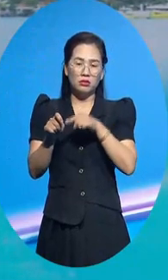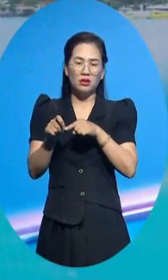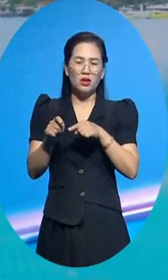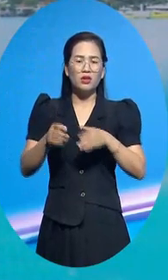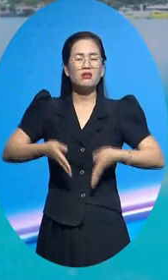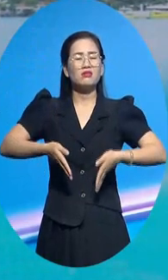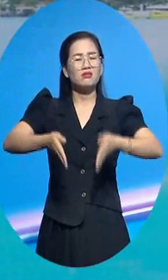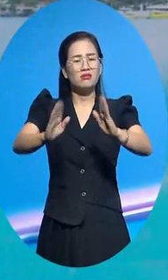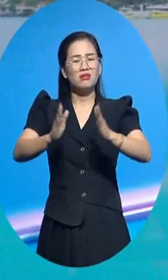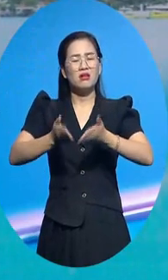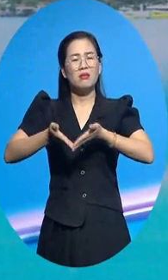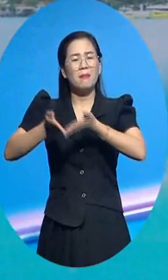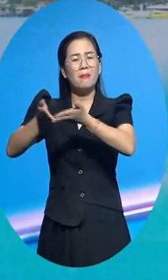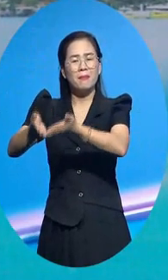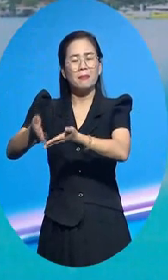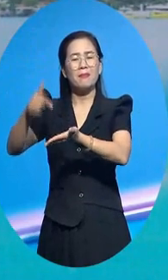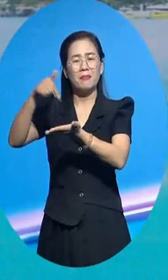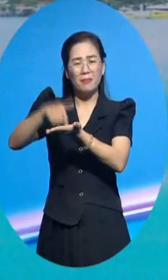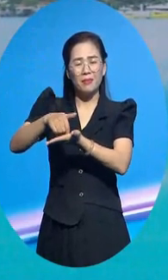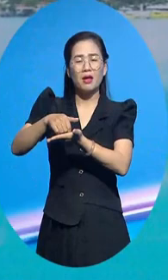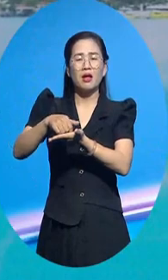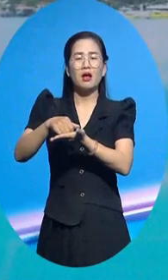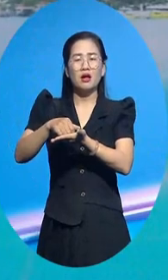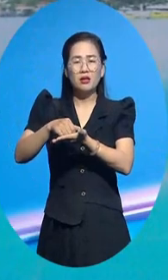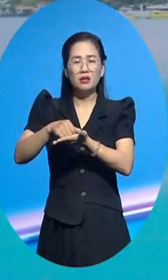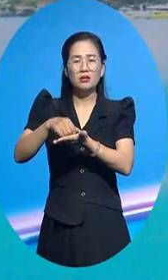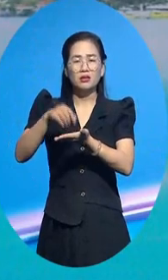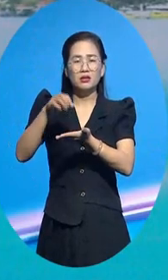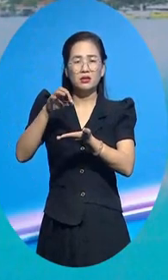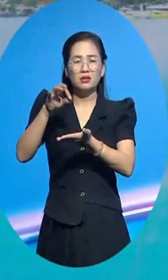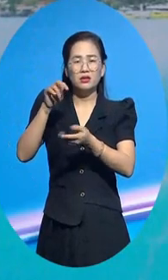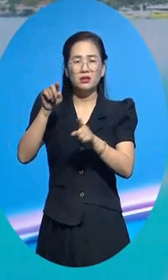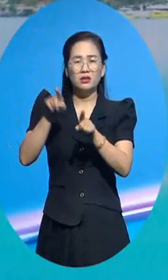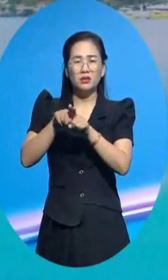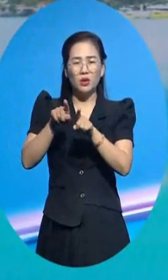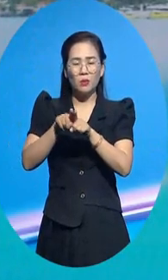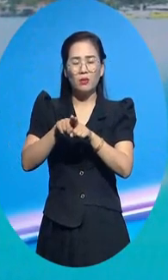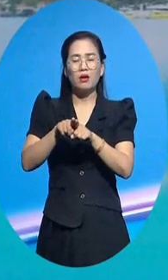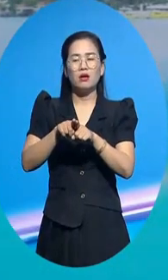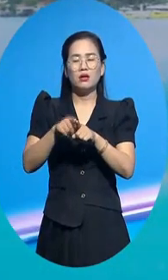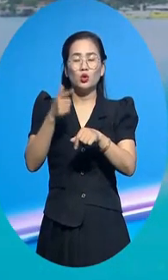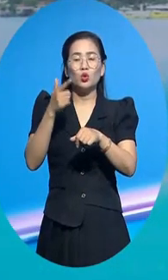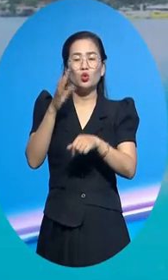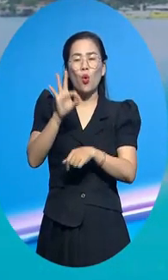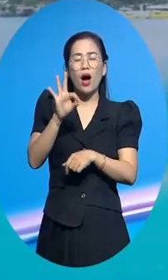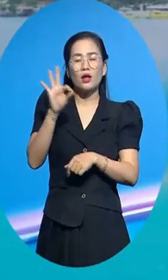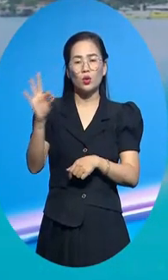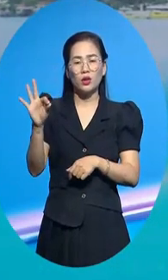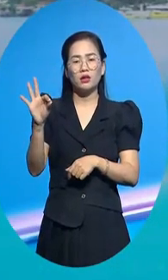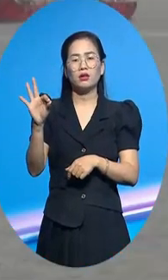cốc qua Biển Đen vẫn chưa hoạt động trở lại, bất chấp tuyên bố của Thổ Nhĩ Kỳ và Nga về việc gia hạn thỏa thuận.